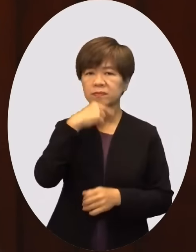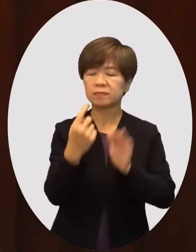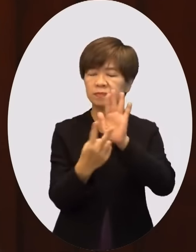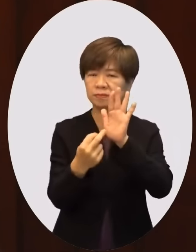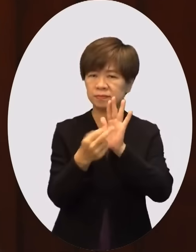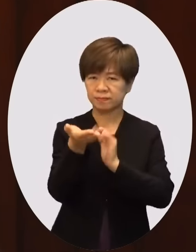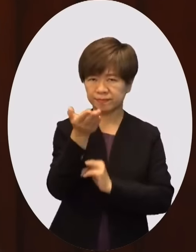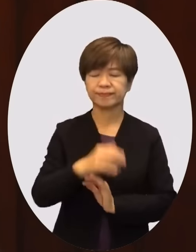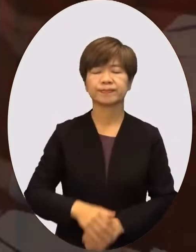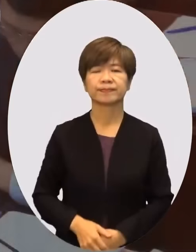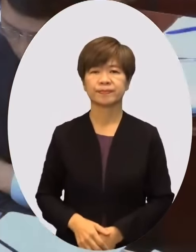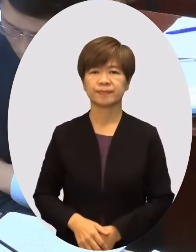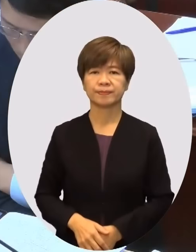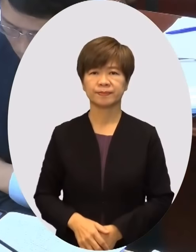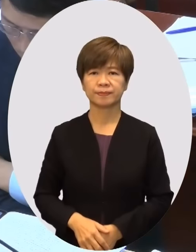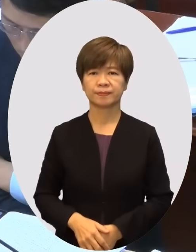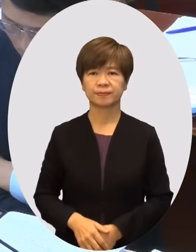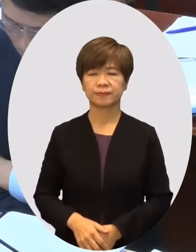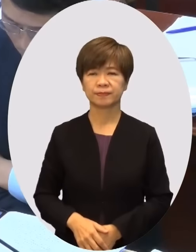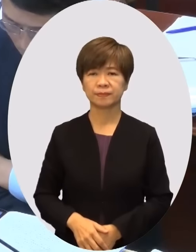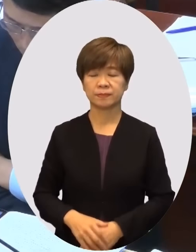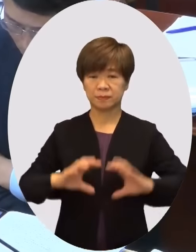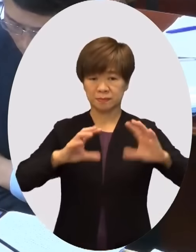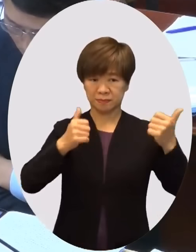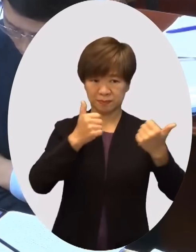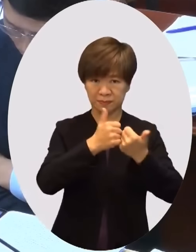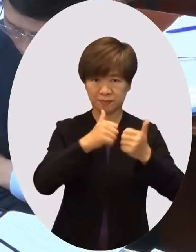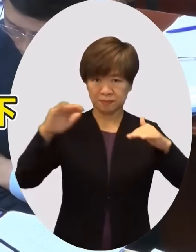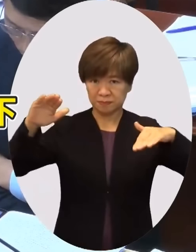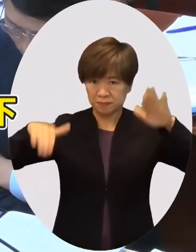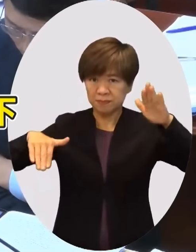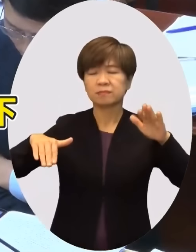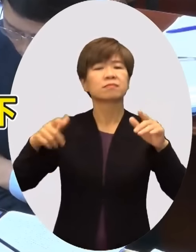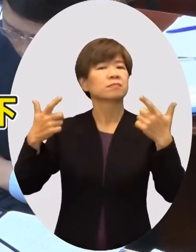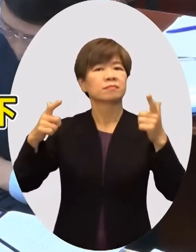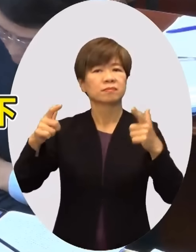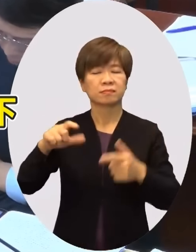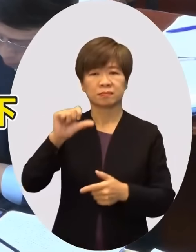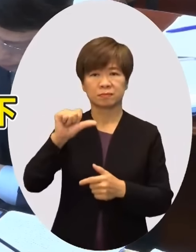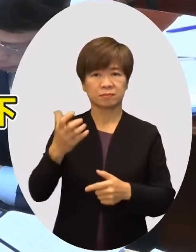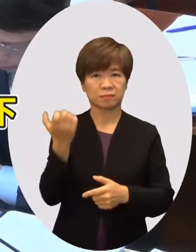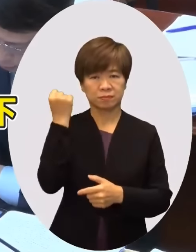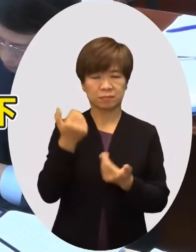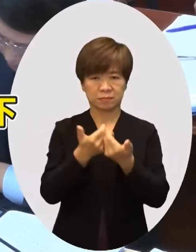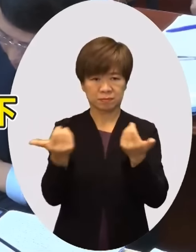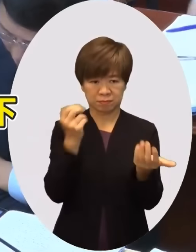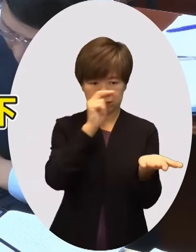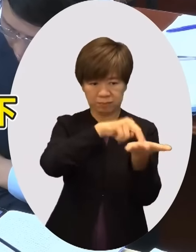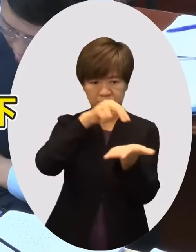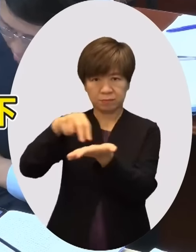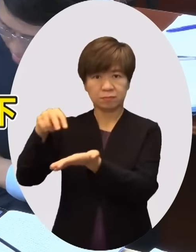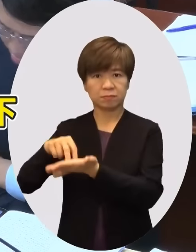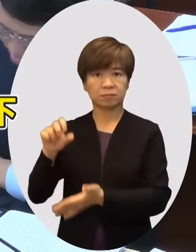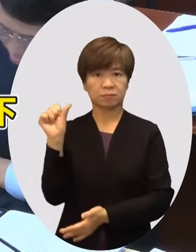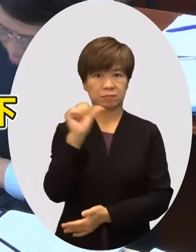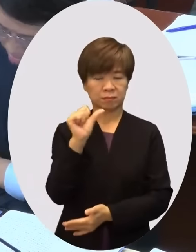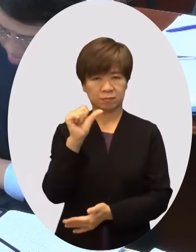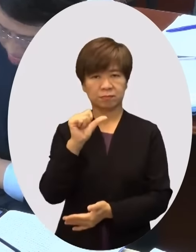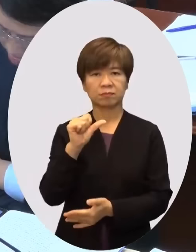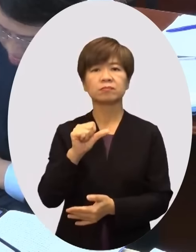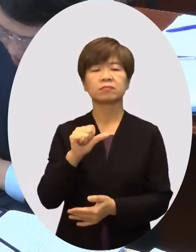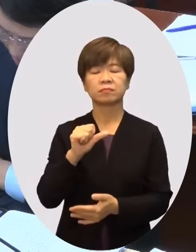下？ 我没有说国会优位权哈。那么在五权分立的这个制度底